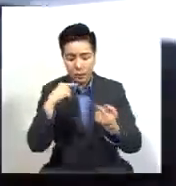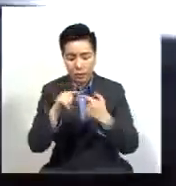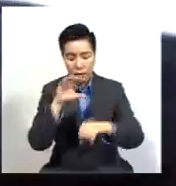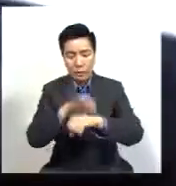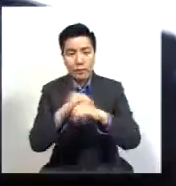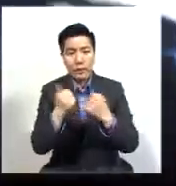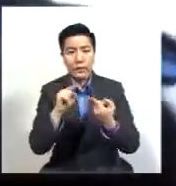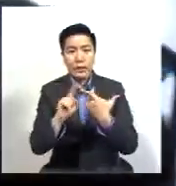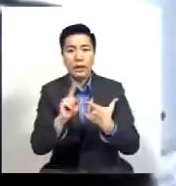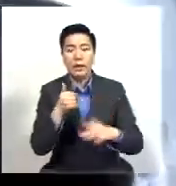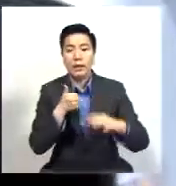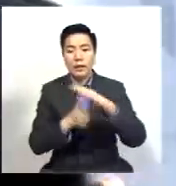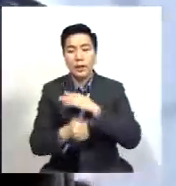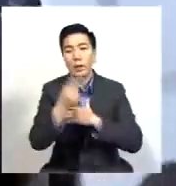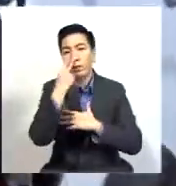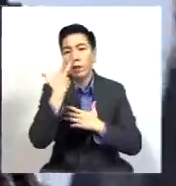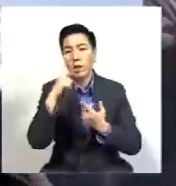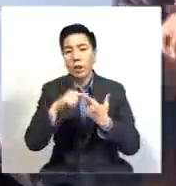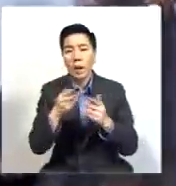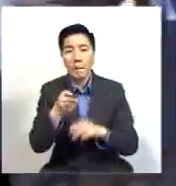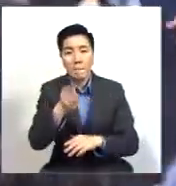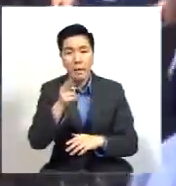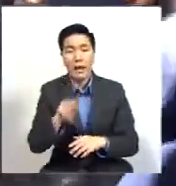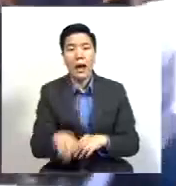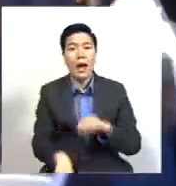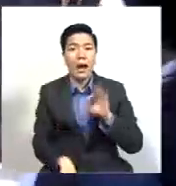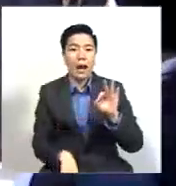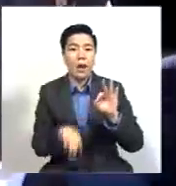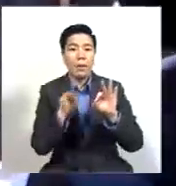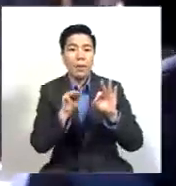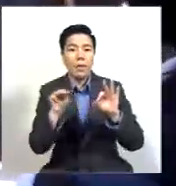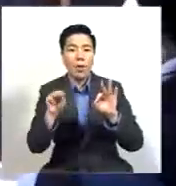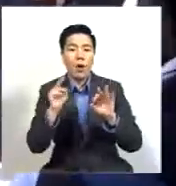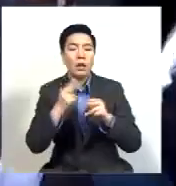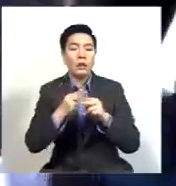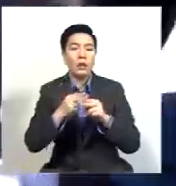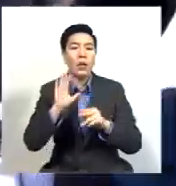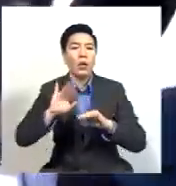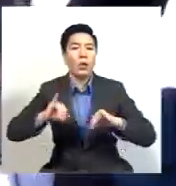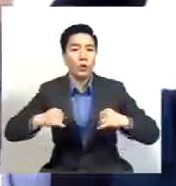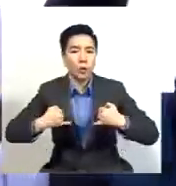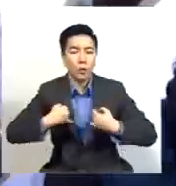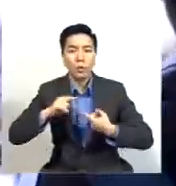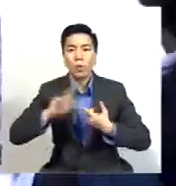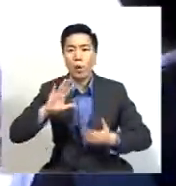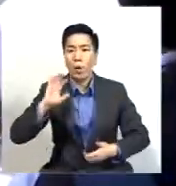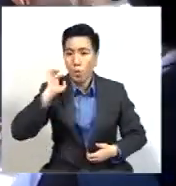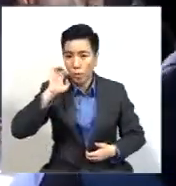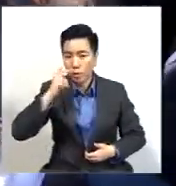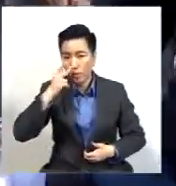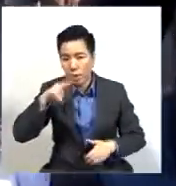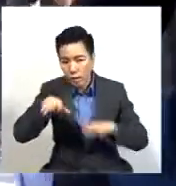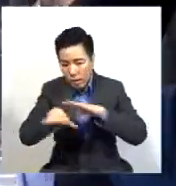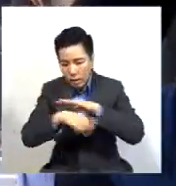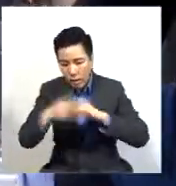นี้ก็คือการเข้าไปตรวจค้นแล้วก็นำอาวุธปืนขนาด9มม.ของผู้ที่มีชื่อครอบครองในจังหวัดลพบุรีไปต